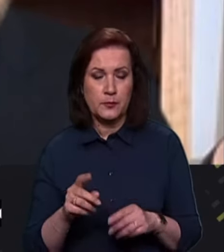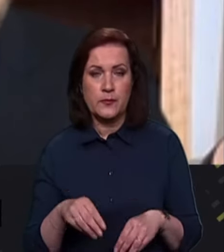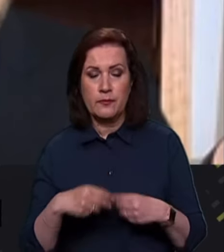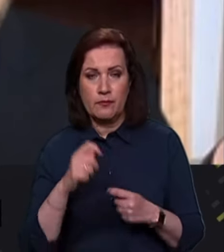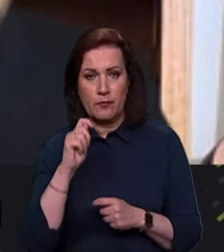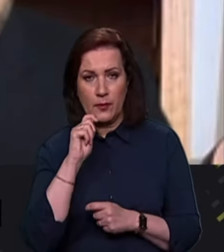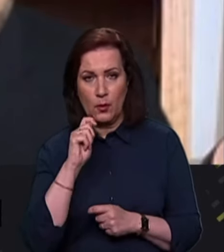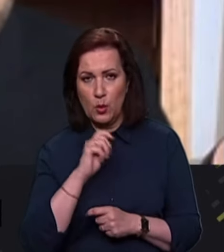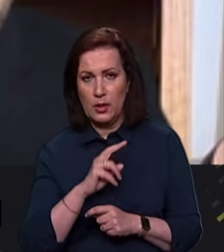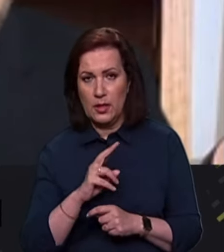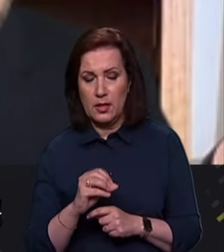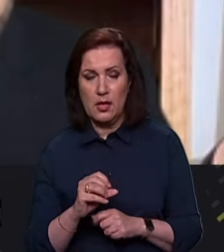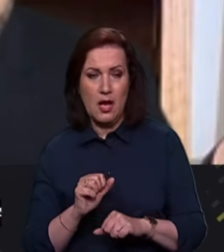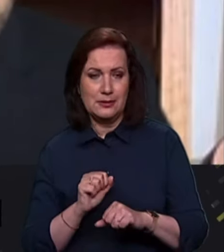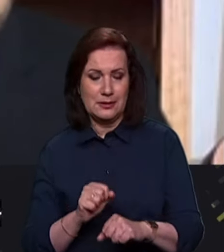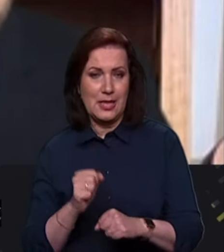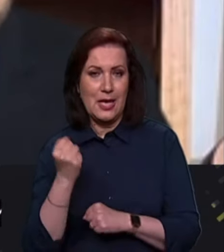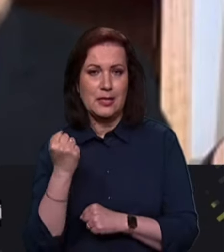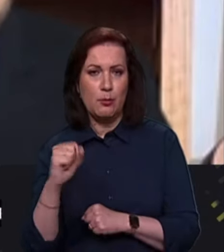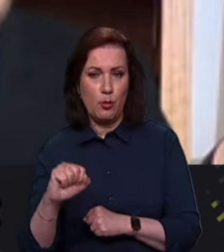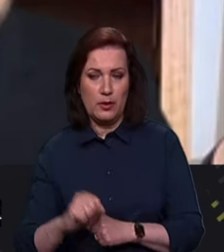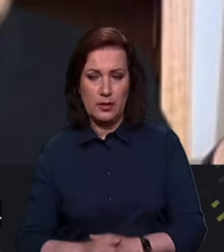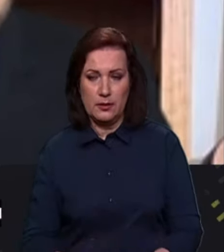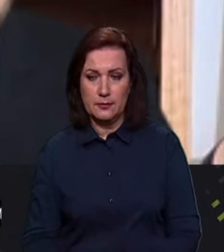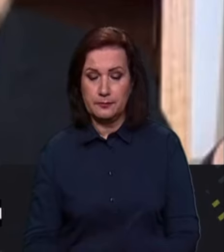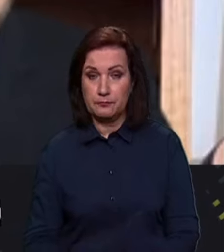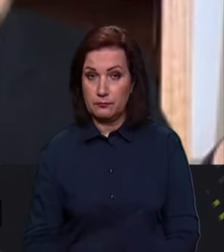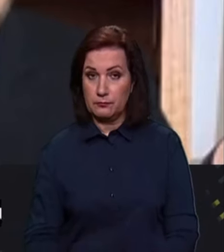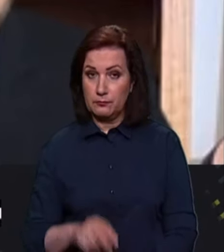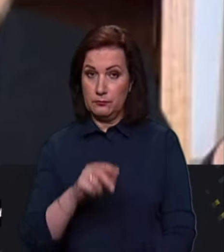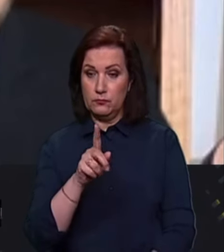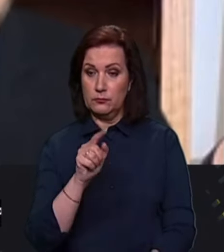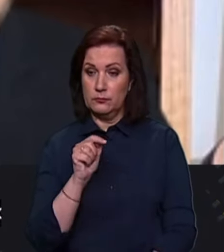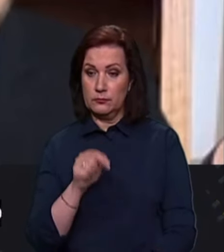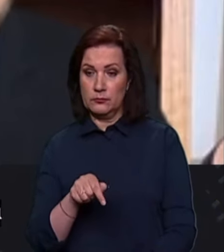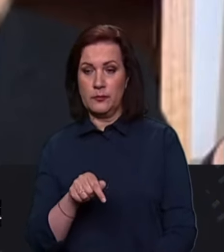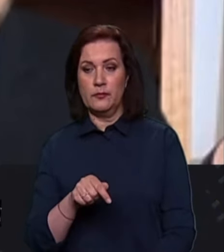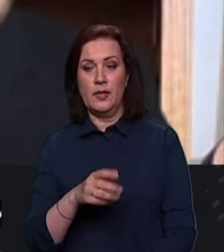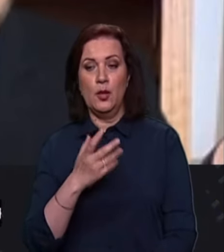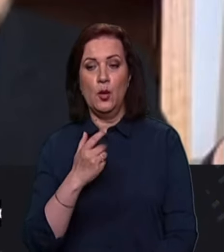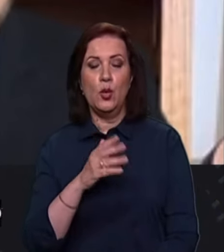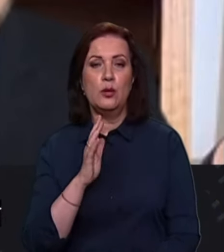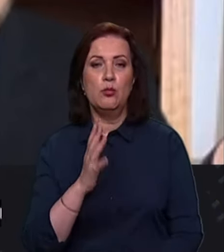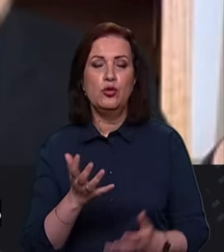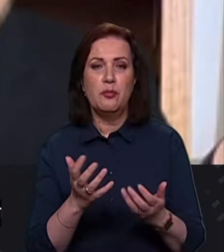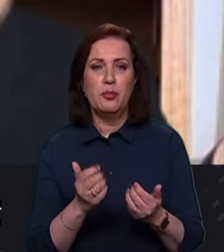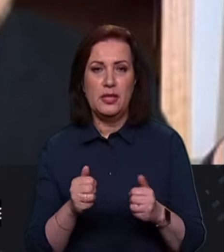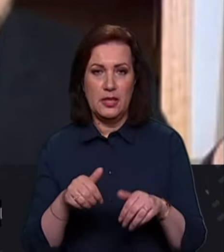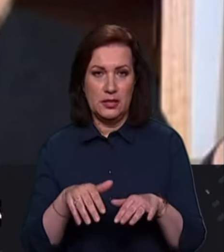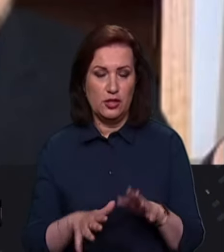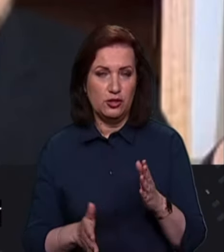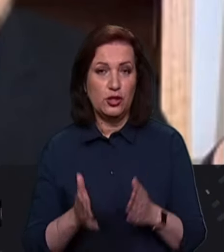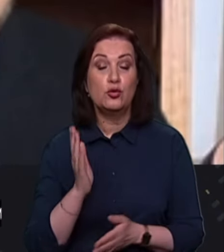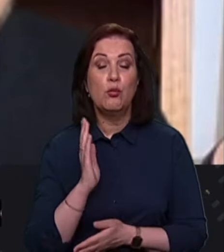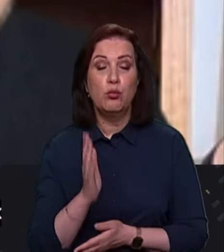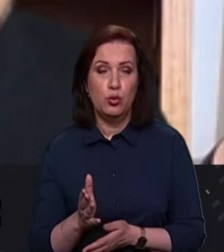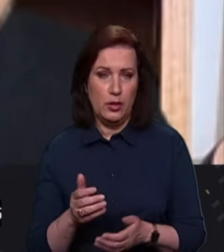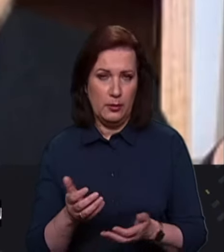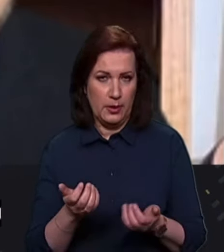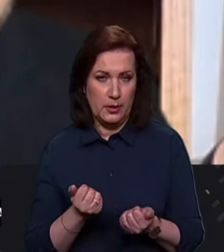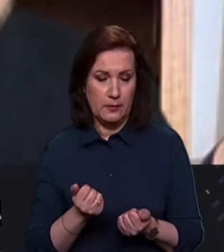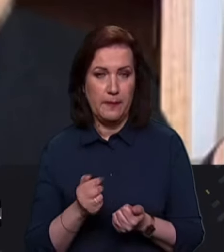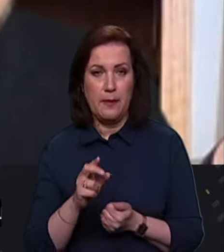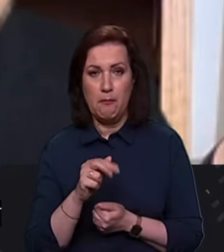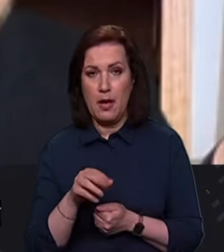дать Украине отстоять и победить. А таке питання, скажіть, будь ласка, коли буде прийнято це рішення, якщо воно буде прийнято